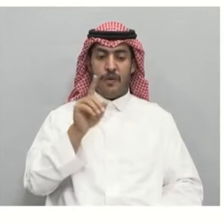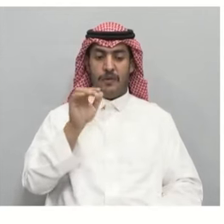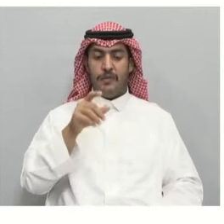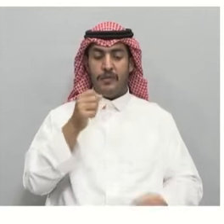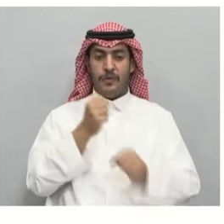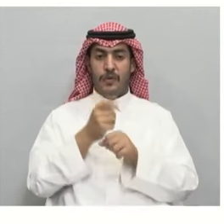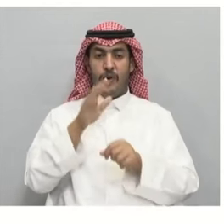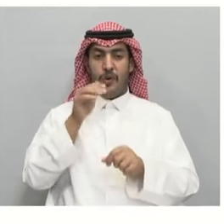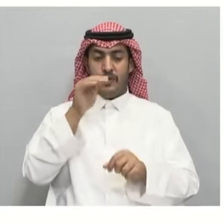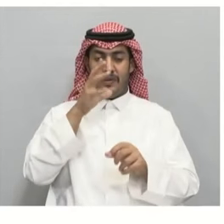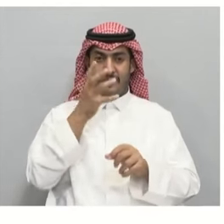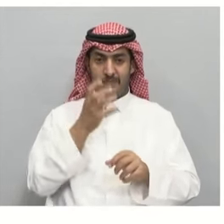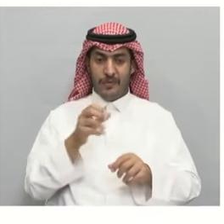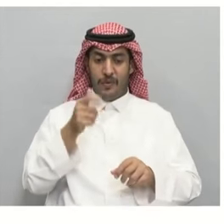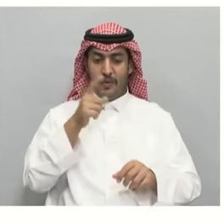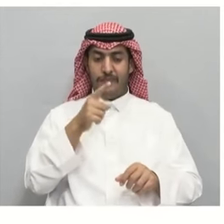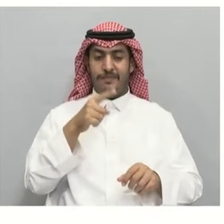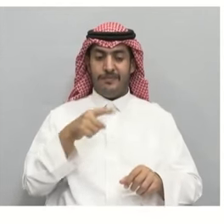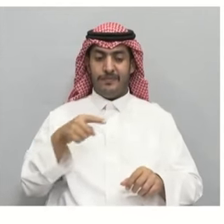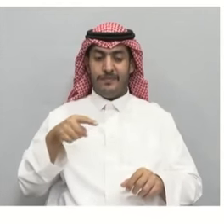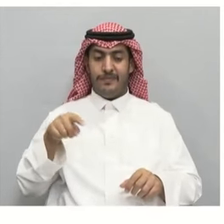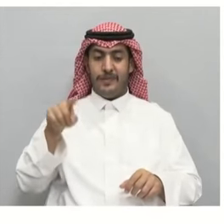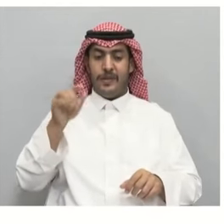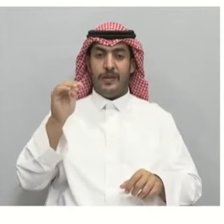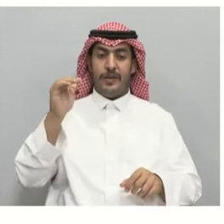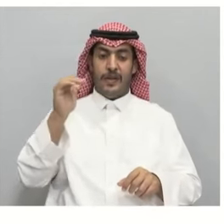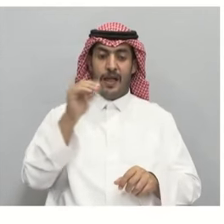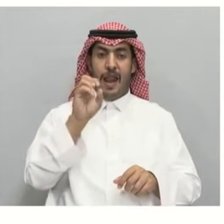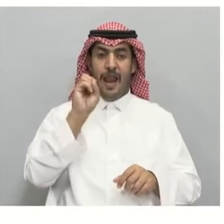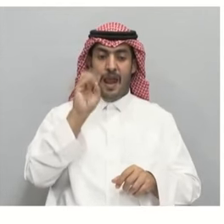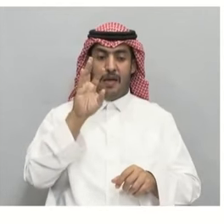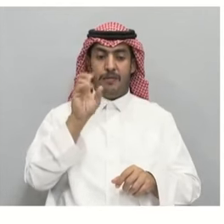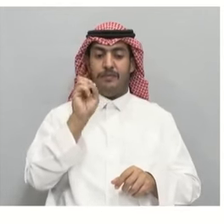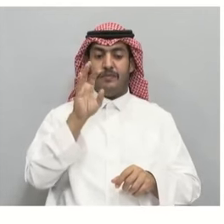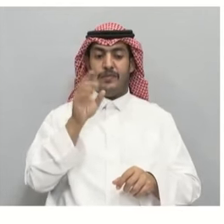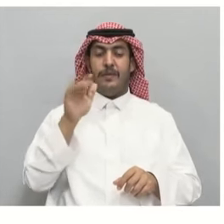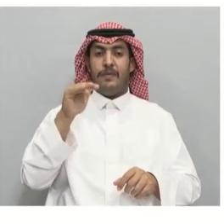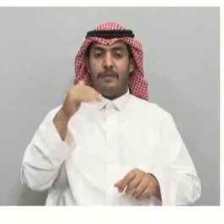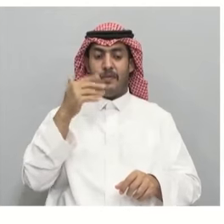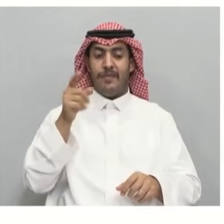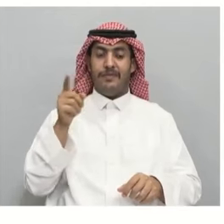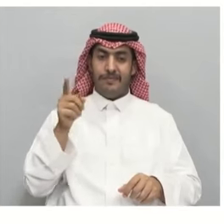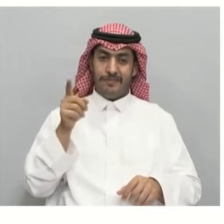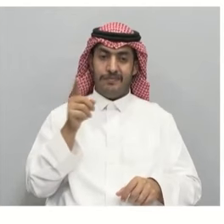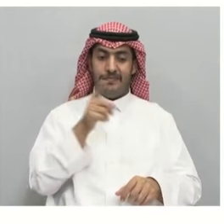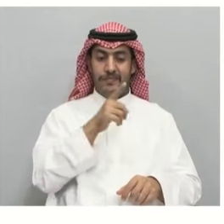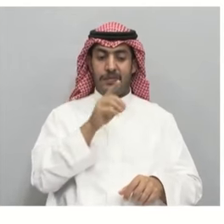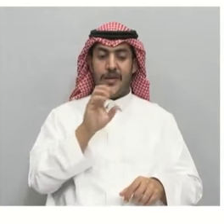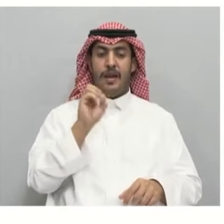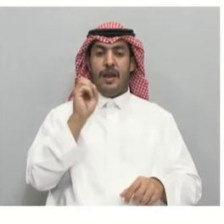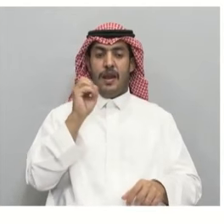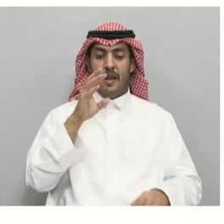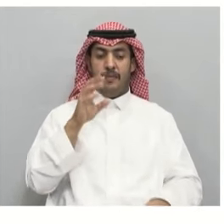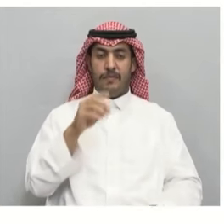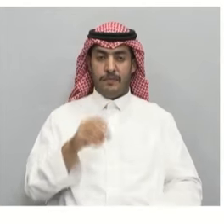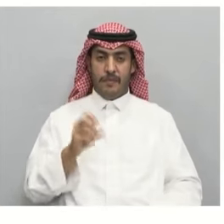ستخرج الالكترونات من هنا وتمشي ثم تمر عبر هذا المصباح وتضيئ تمشي ايضا وتمر عبر هذا